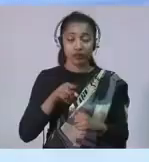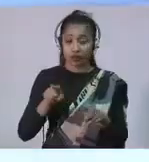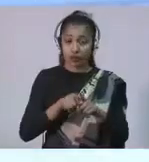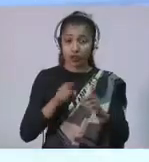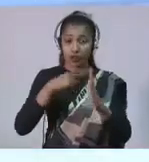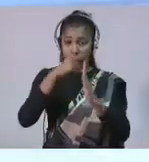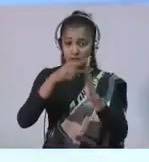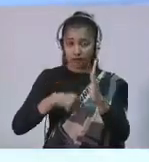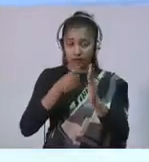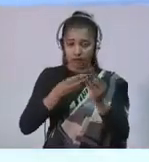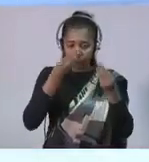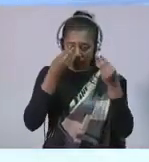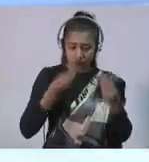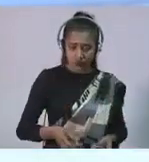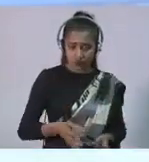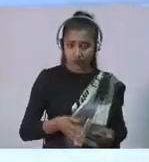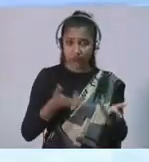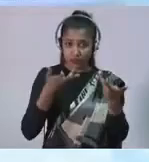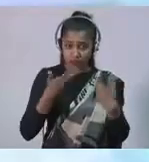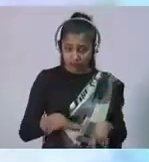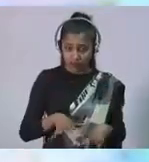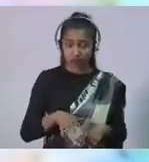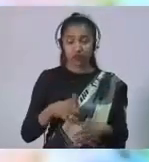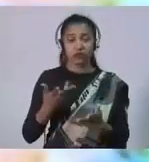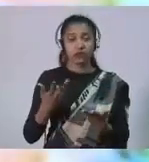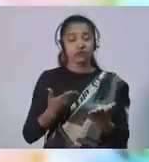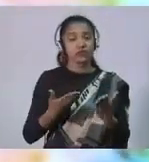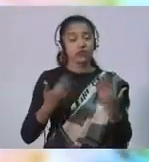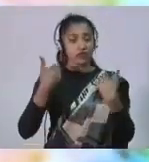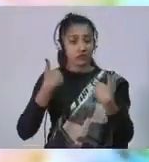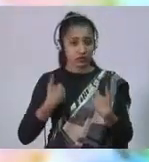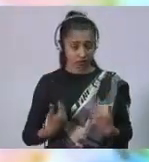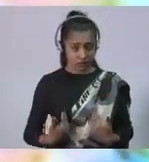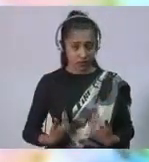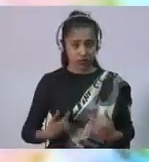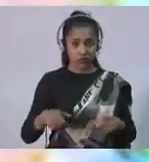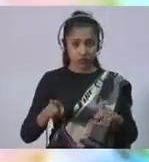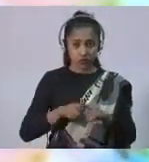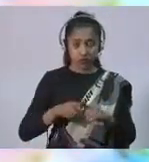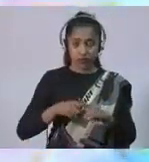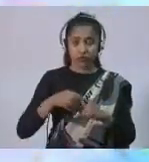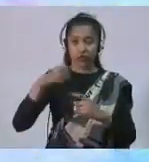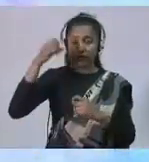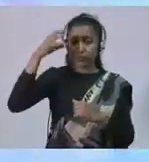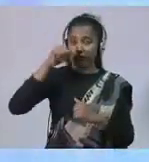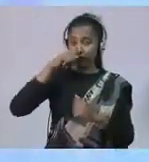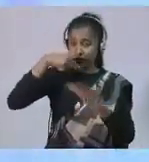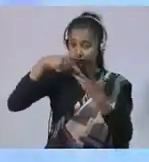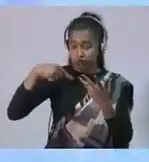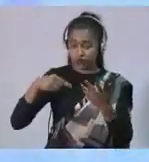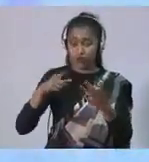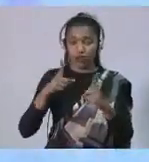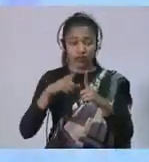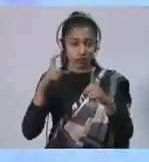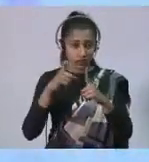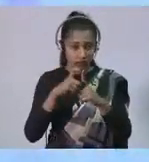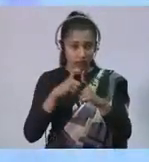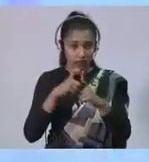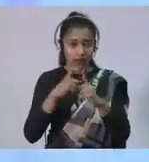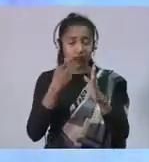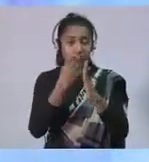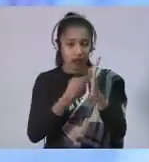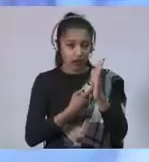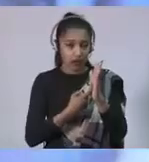බංකොලොත් බවට පත්වීමෙන් අනතුරුවත් සෞඛ්‍ය, බලශක්ති, අධ්‍යාපන, අධිකරණ, නීතිය